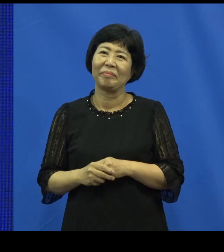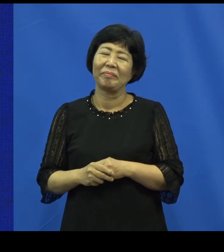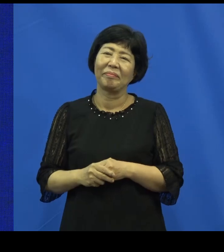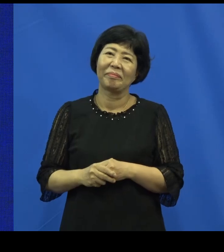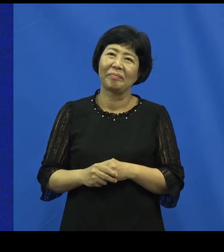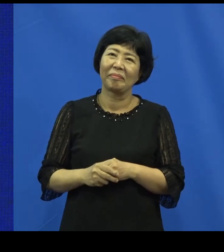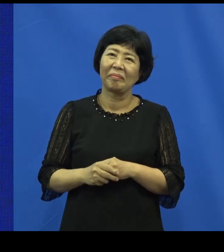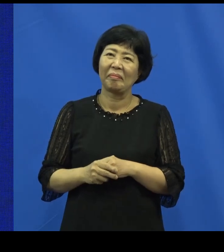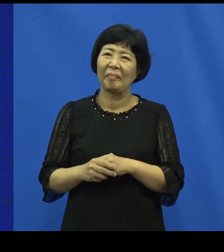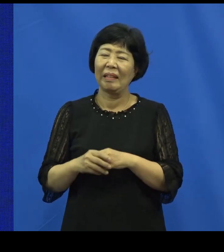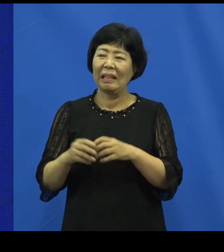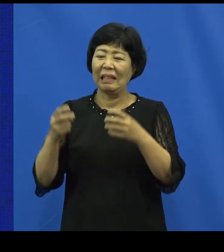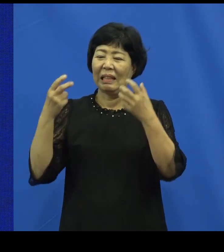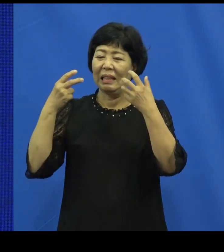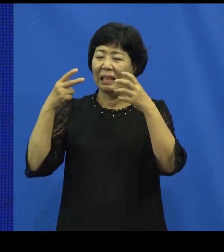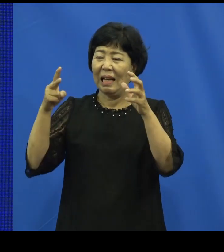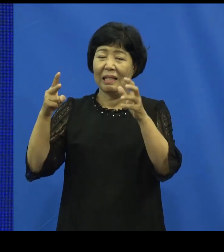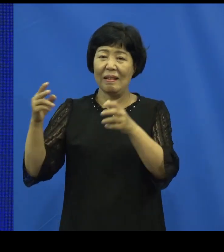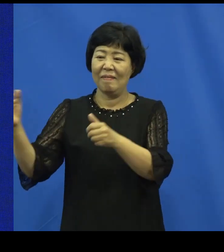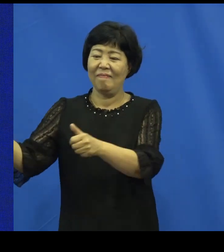놓았습니다.